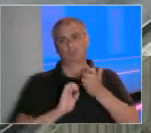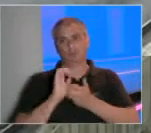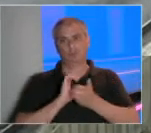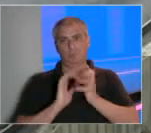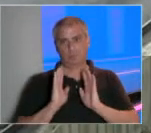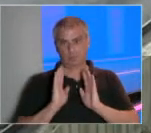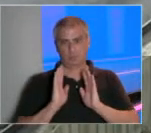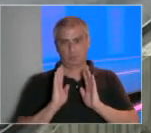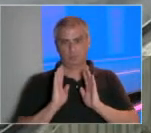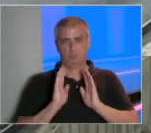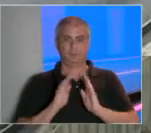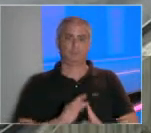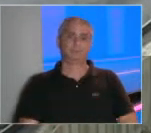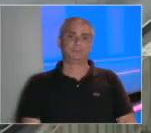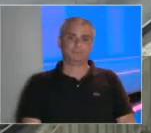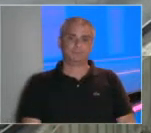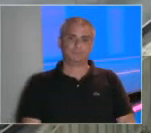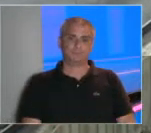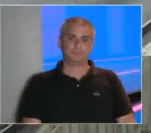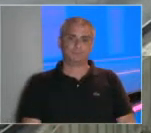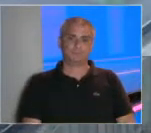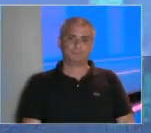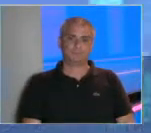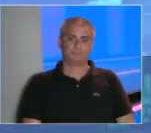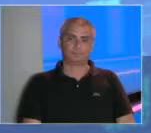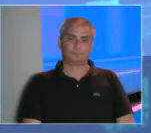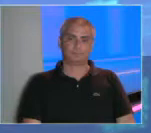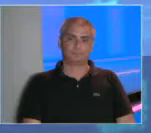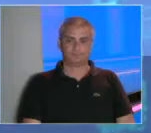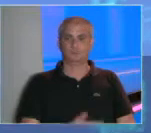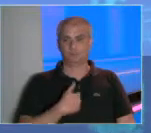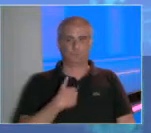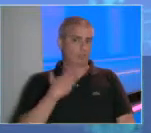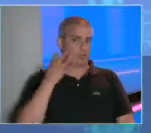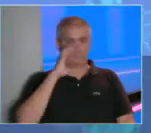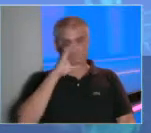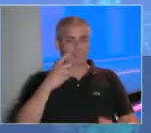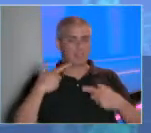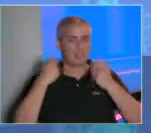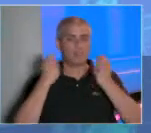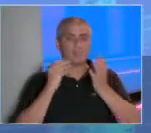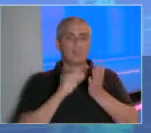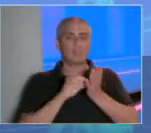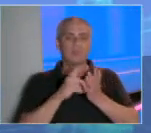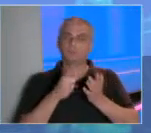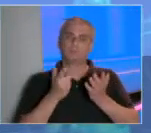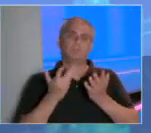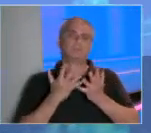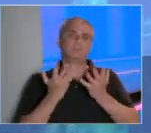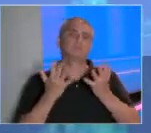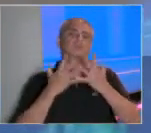כן. גם כי עם כל היותי צרכן תרבות, הנחיצות שלו היא